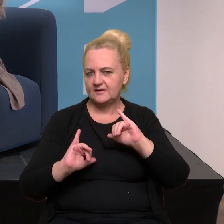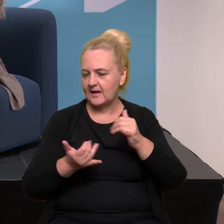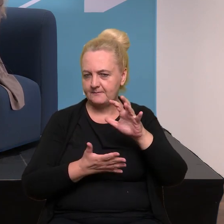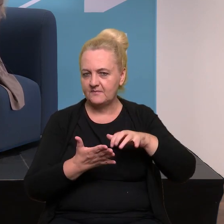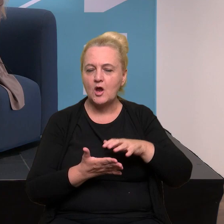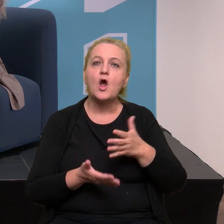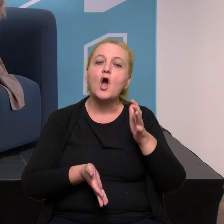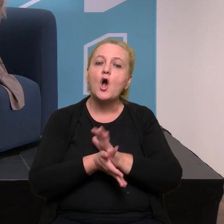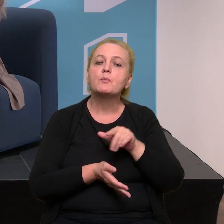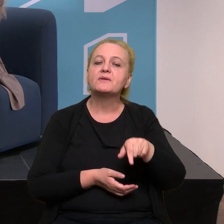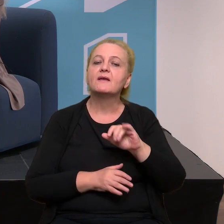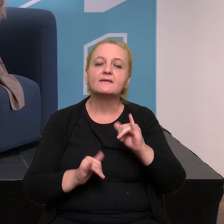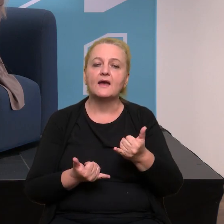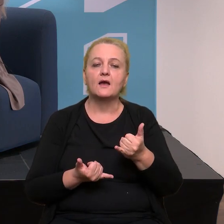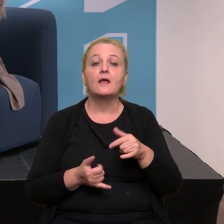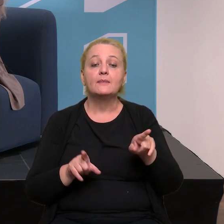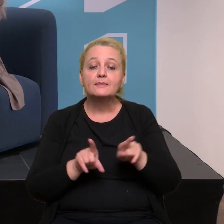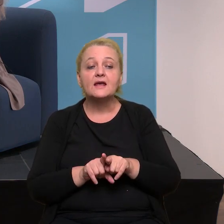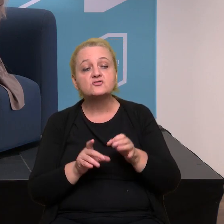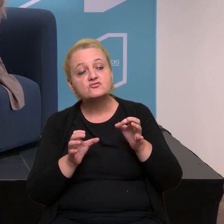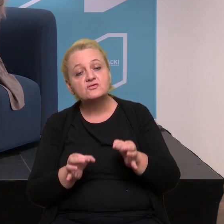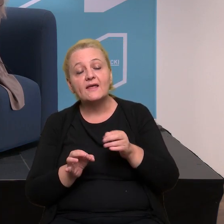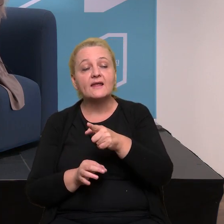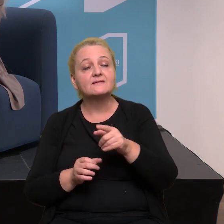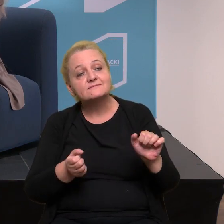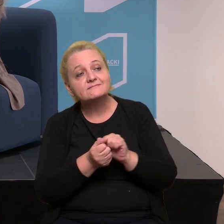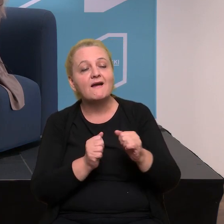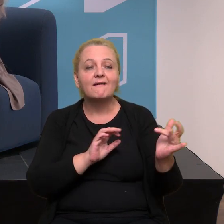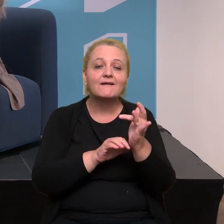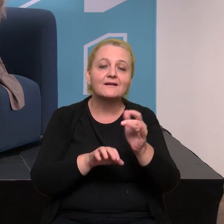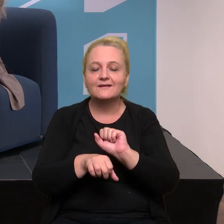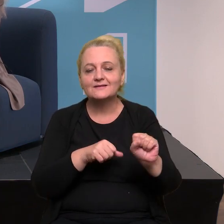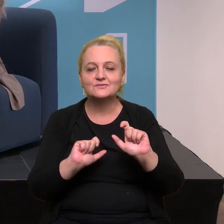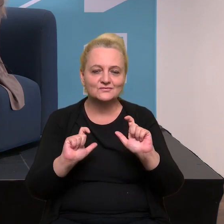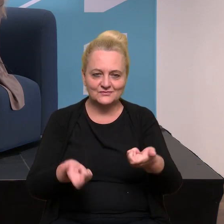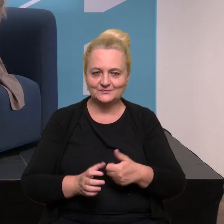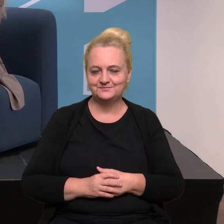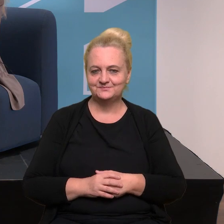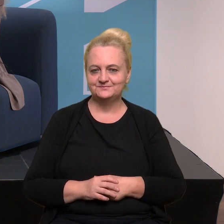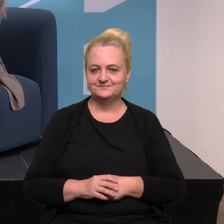książki? Jakie są opinie o niej? Z jaką krytyką się teraz musisz na przykład mierzyć?